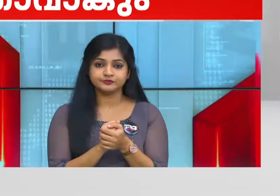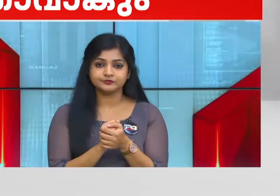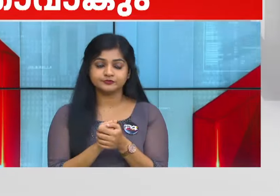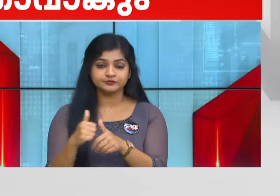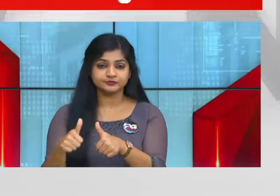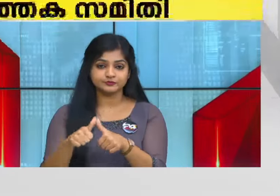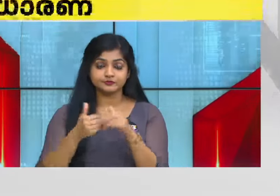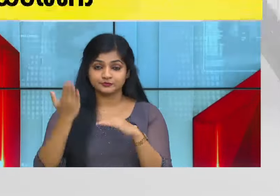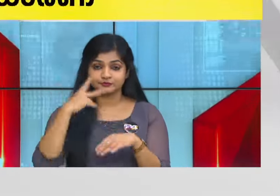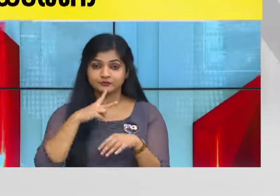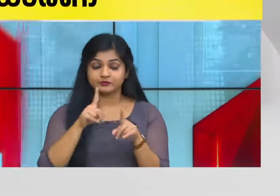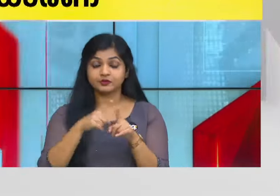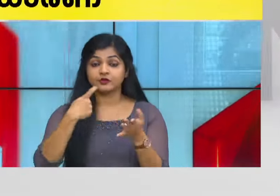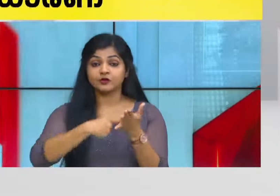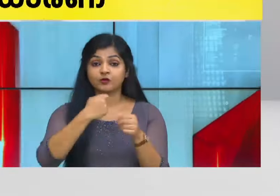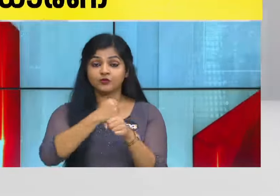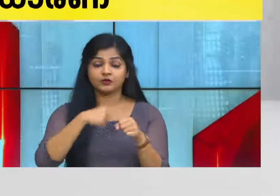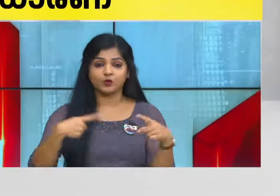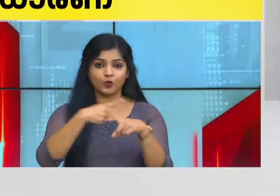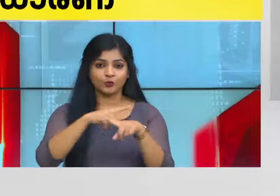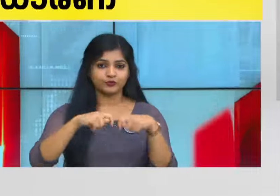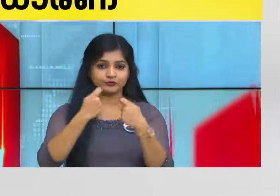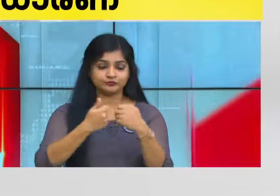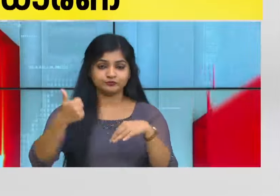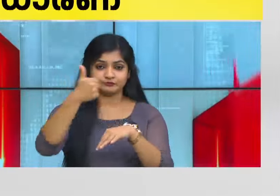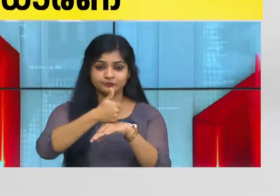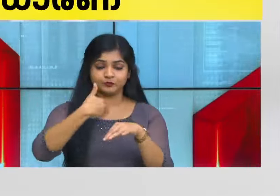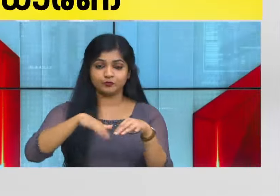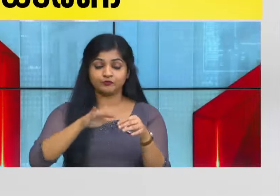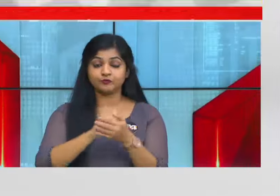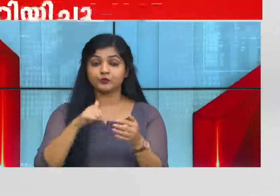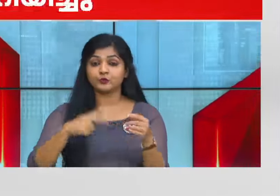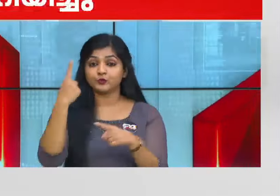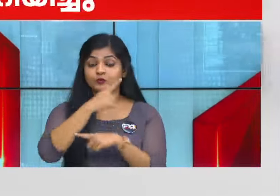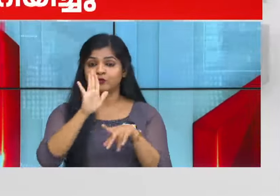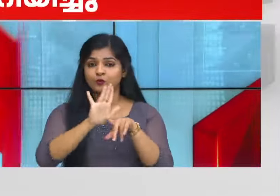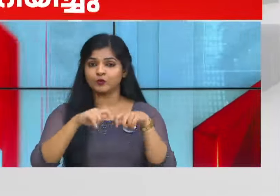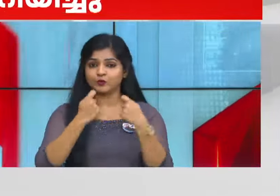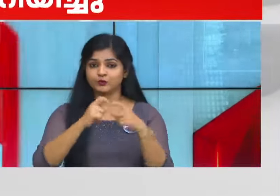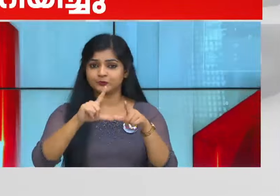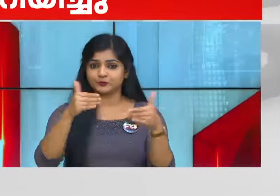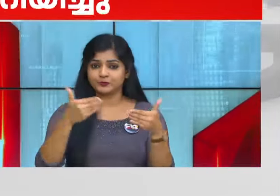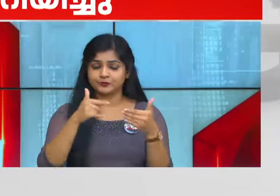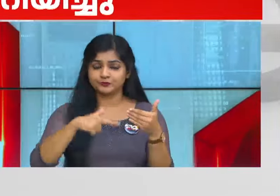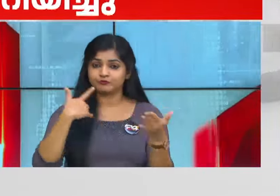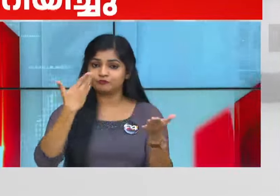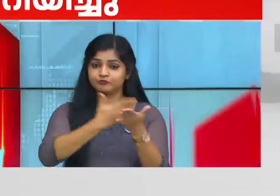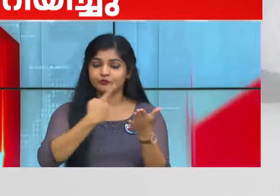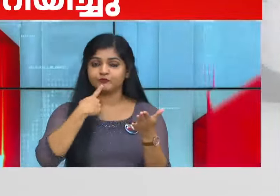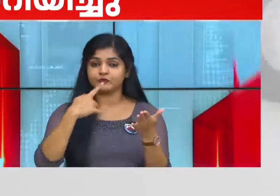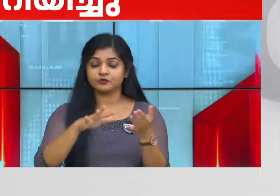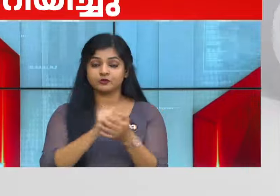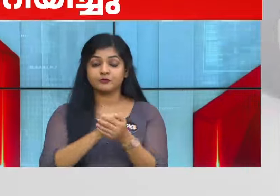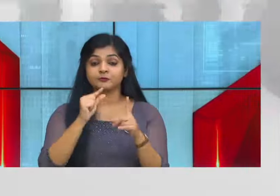ഗോകുൽ സൂചിപ്പിച്ച പോലെ തന്നെ രാഹുൽ ഗാന്ധി പ്രതിപക്ഷ നേതൃസ്ഥാനത്തേക്ക് വരികയാണ്. ഇന്നത്തെ പ്രവർത്തക സമിതി യോഗത്തിൽ അതുമായി ബന്ധപ്പെട്ട ഒരു പ്രമേയം തന്നെ പാസാക്കിയിട്ടുണ്ട്. PCCകളെല്ലാം തന്നെ